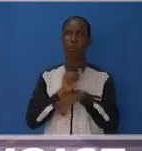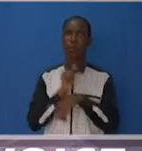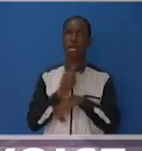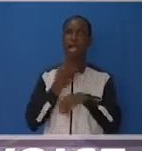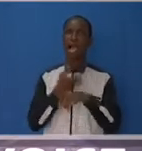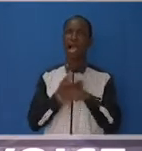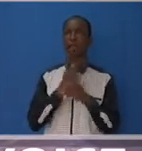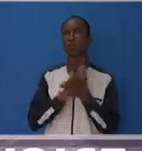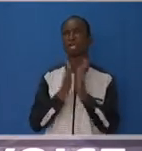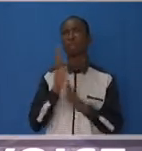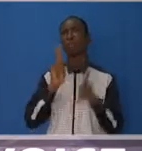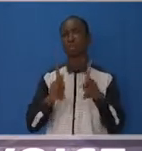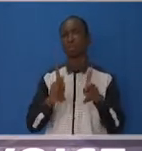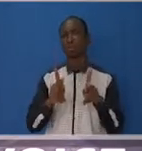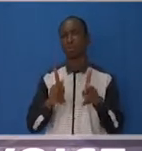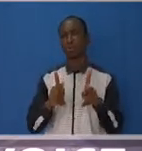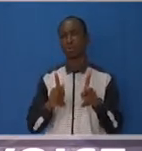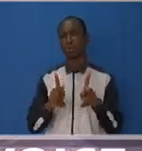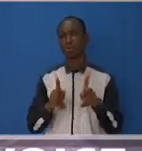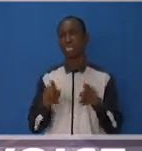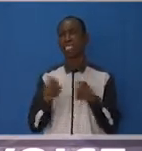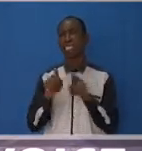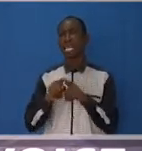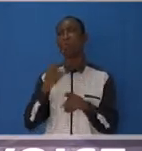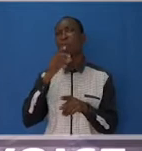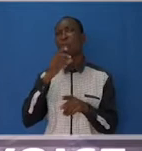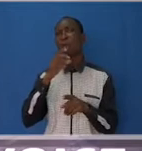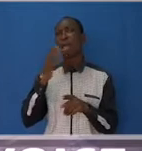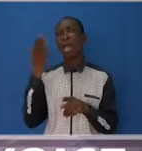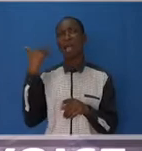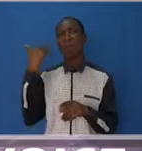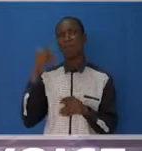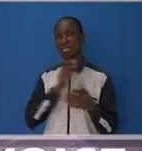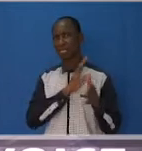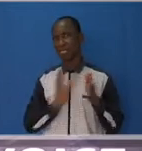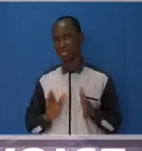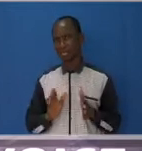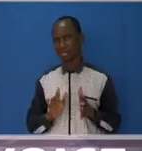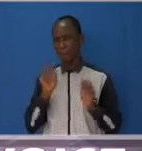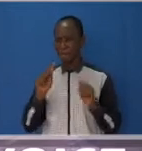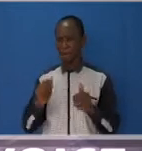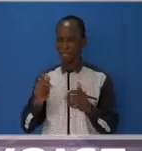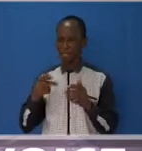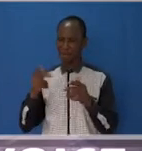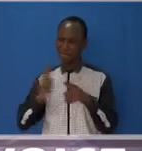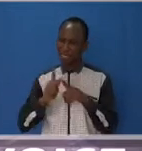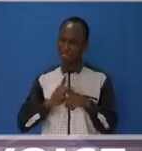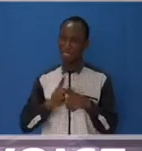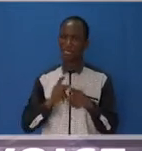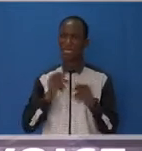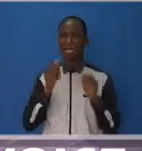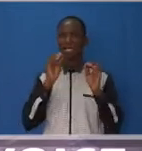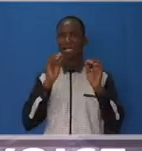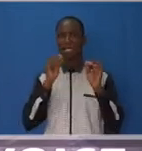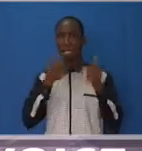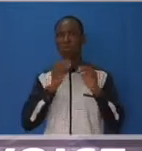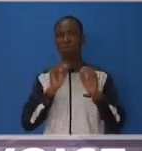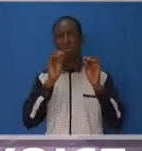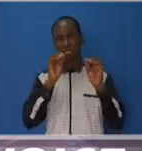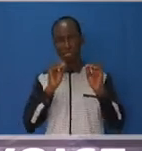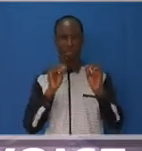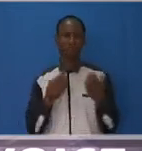nsu ye kura asomafo no nchire chire ne anyonko fa a e gina ho ma ntubuayie ye ntutusu odudu